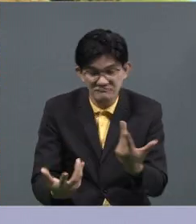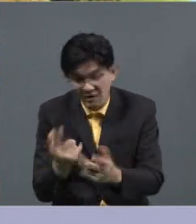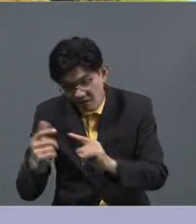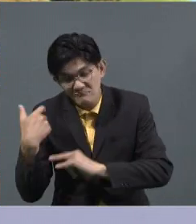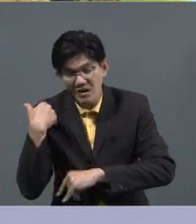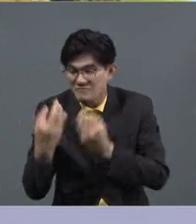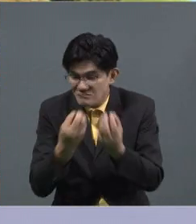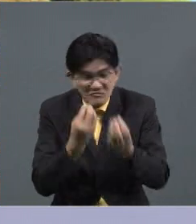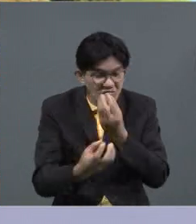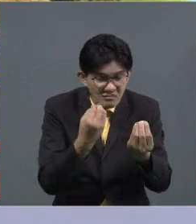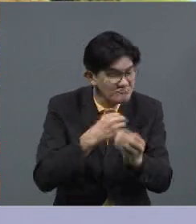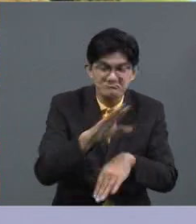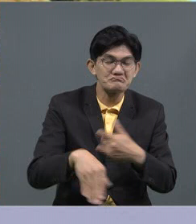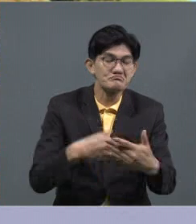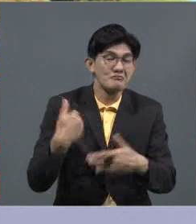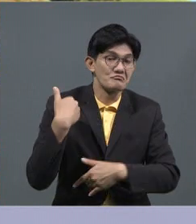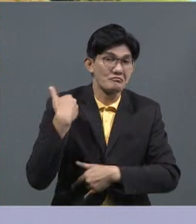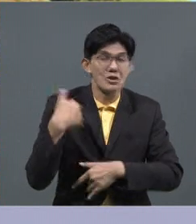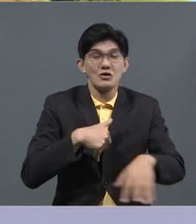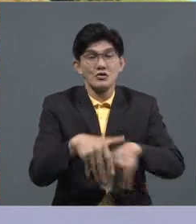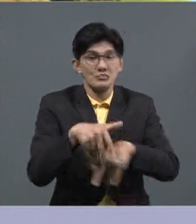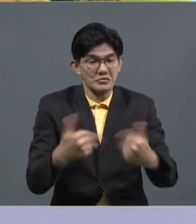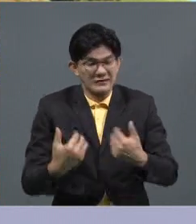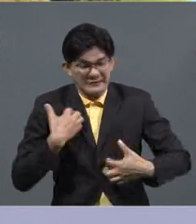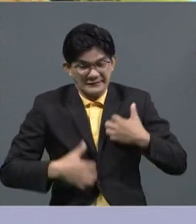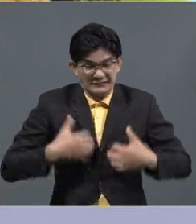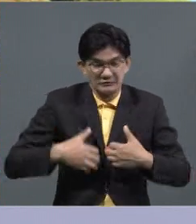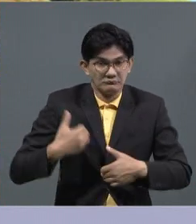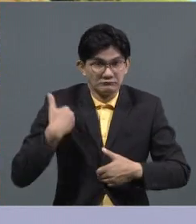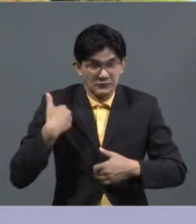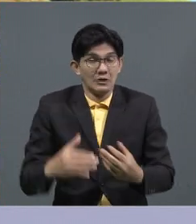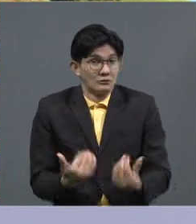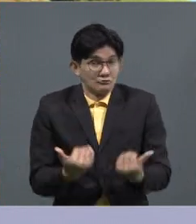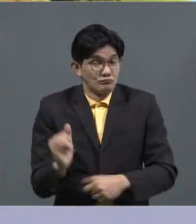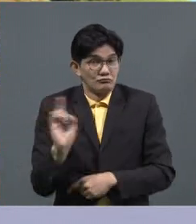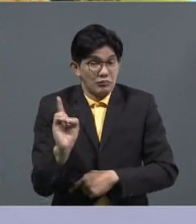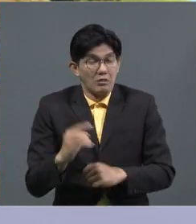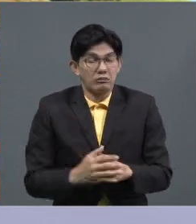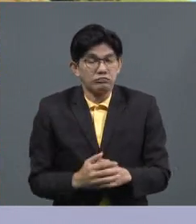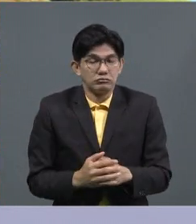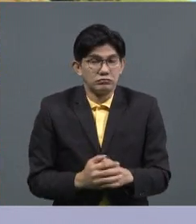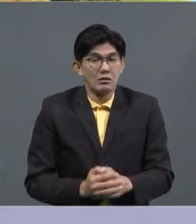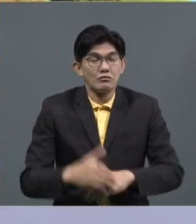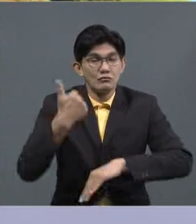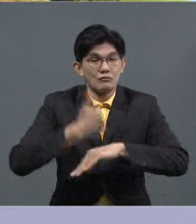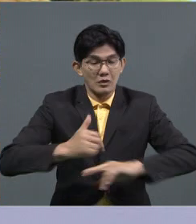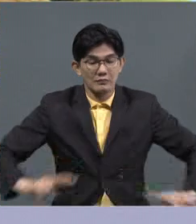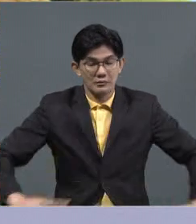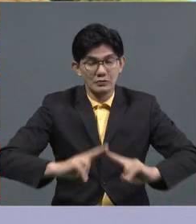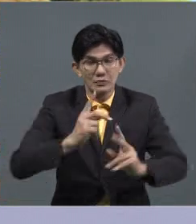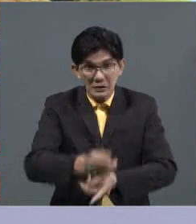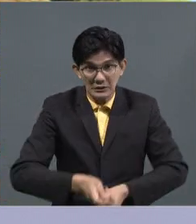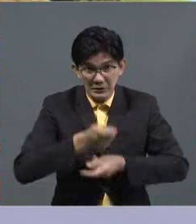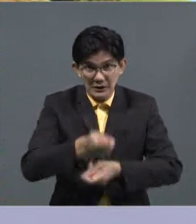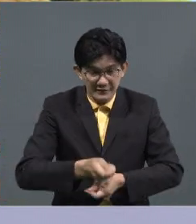ยไปกินอย่างอื่นไปด้วยหมดเลยทางชาวบ้านตอนนี้เขาเดือดร้อนกันมากคือตอนนี้ทางรัฐมนตรีว่าการกระทรวงเกษตรและสหก